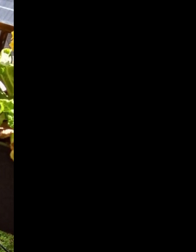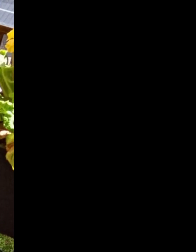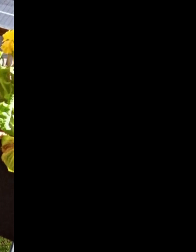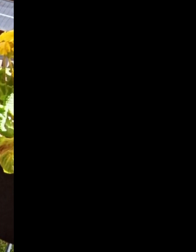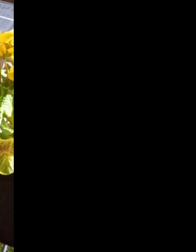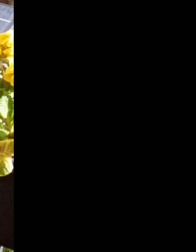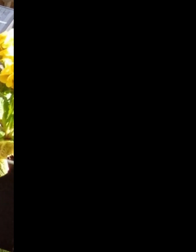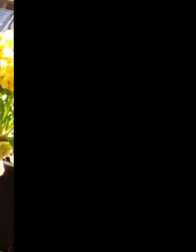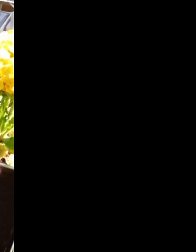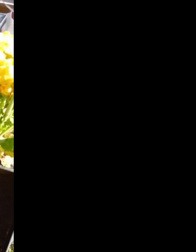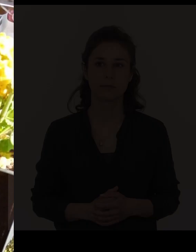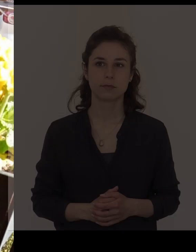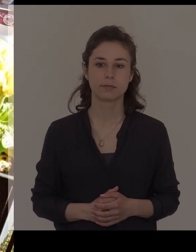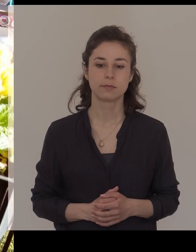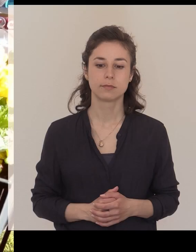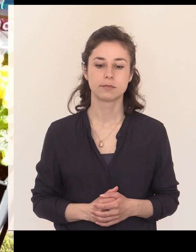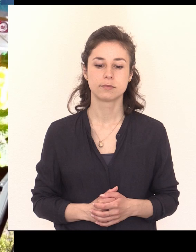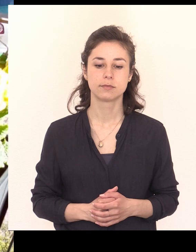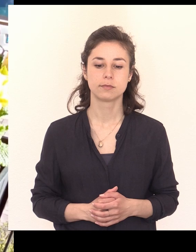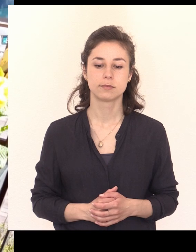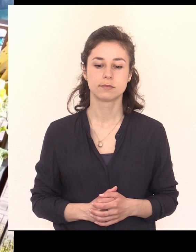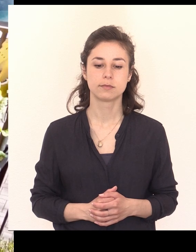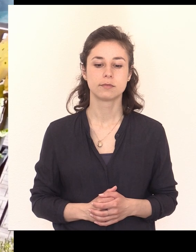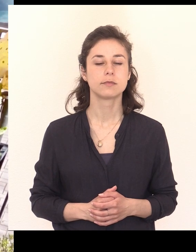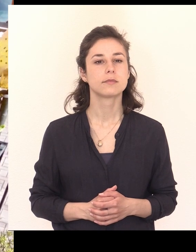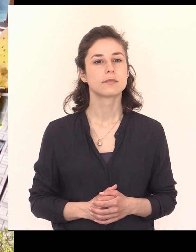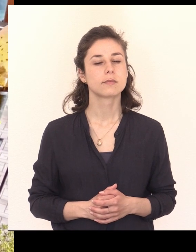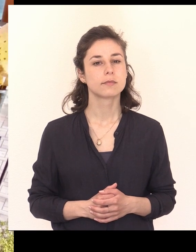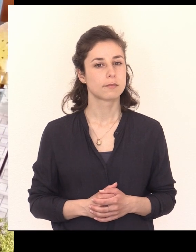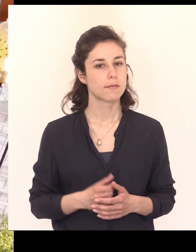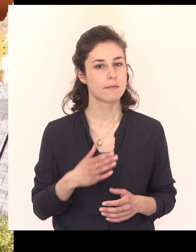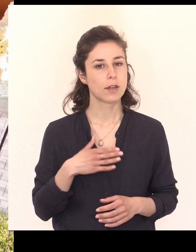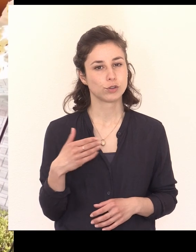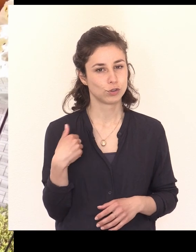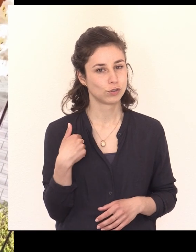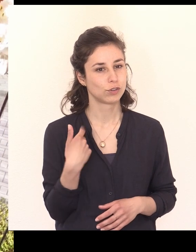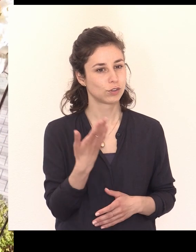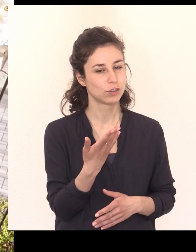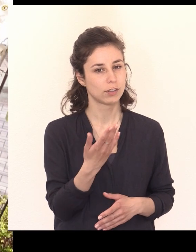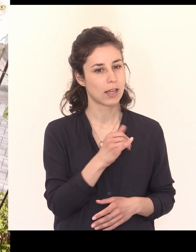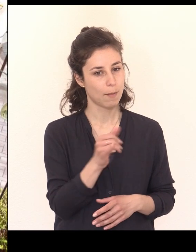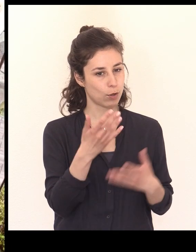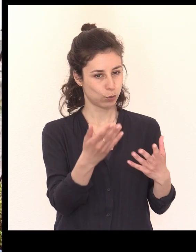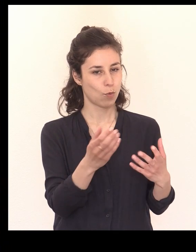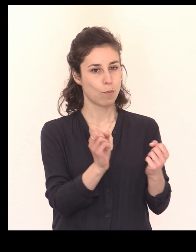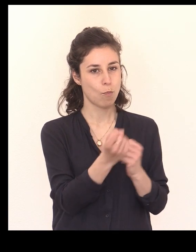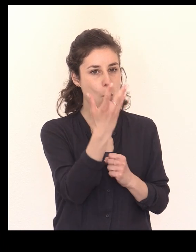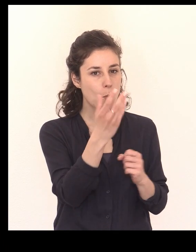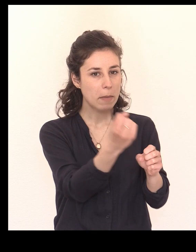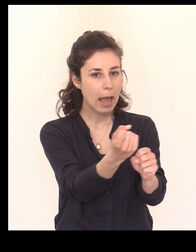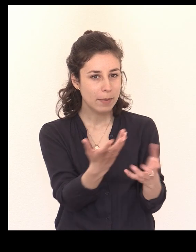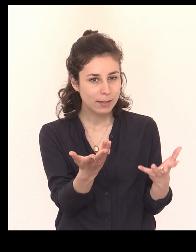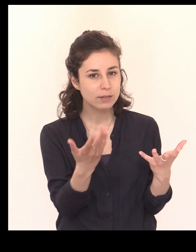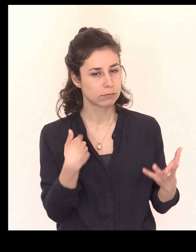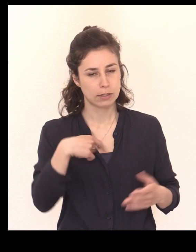Bepflanzung an dem metallenen Gitter. Sind auch noch mal Riemeln. Früher gepflanzt. Blumen. Mein Freund macht das immer. Ich habe